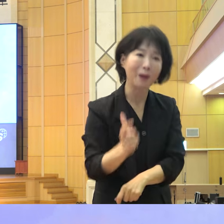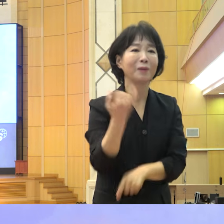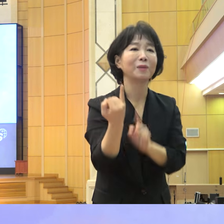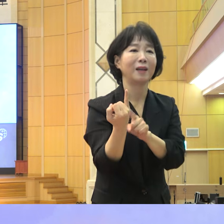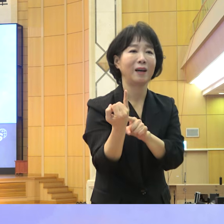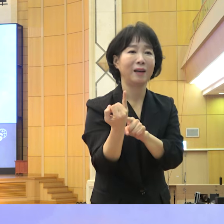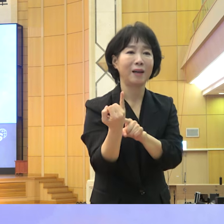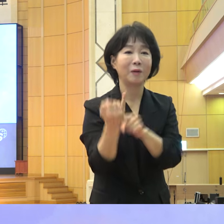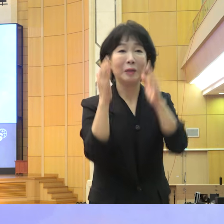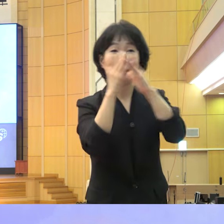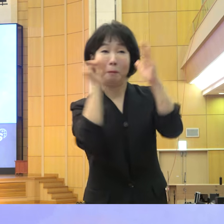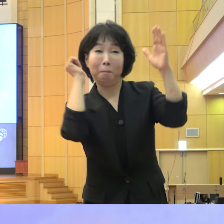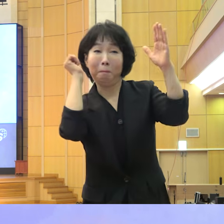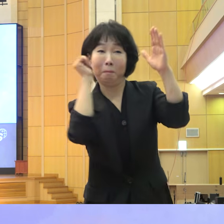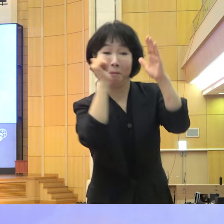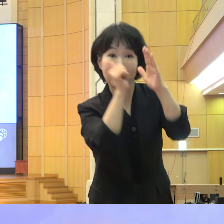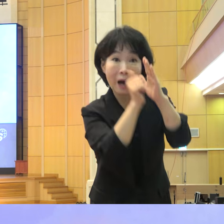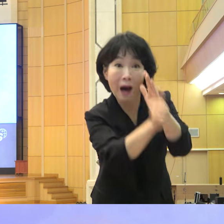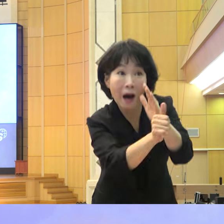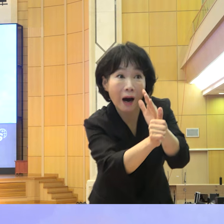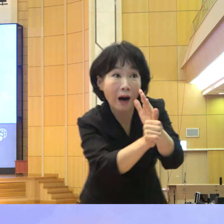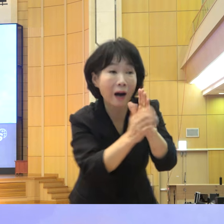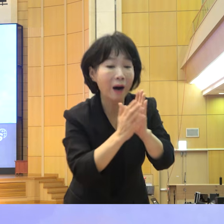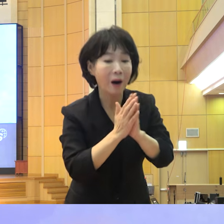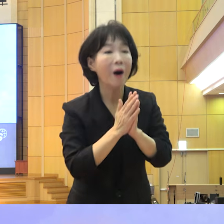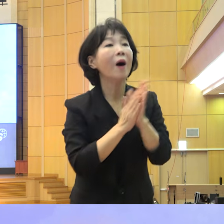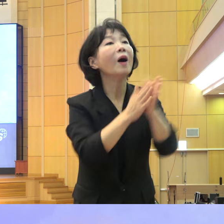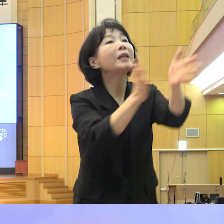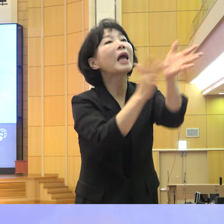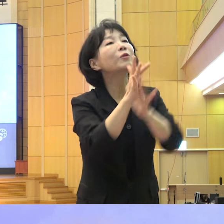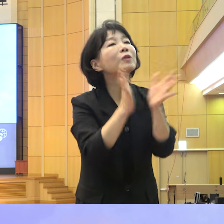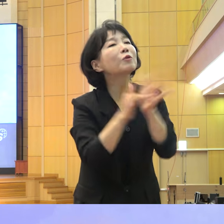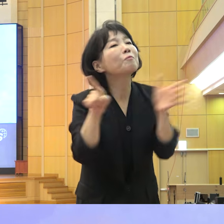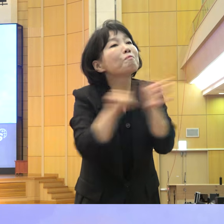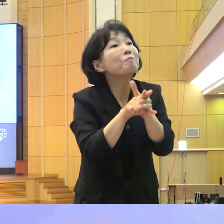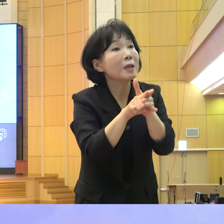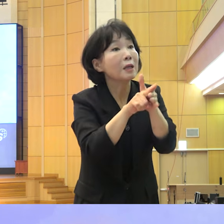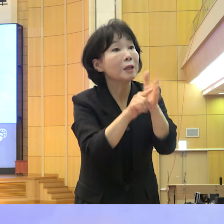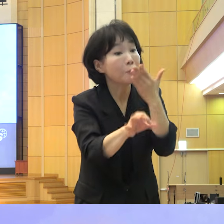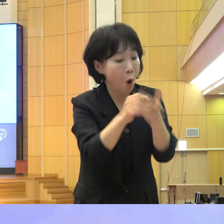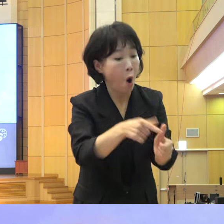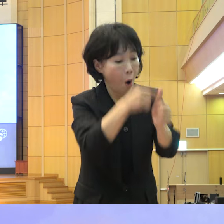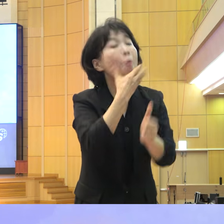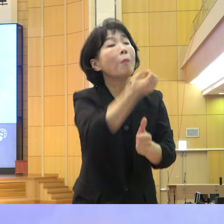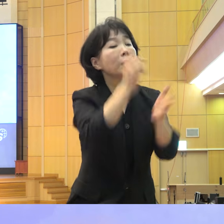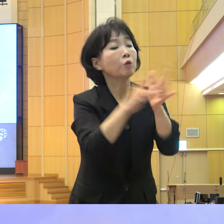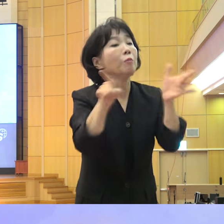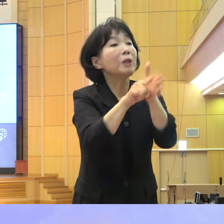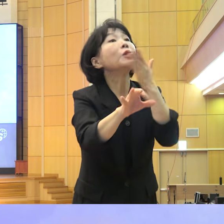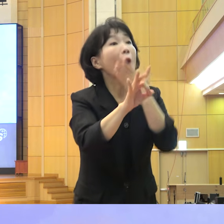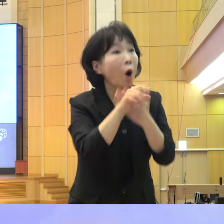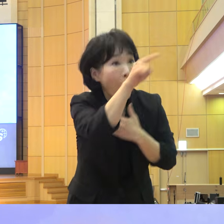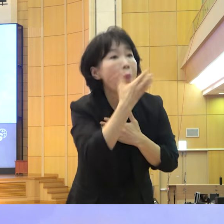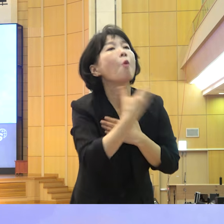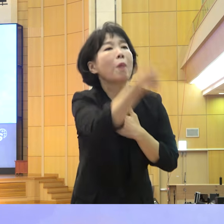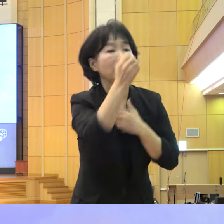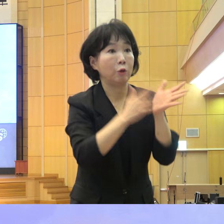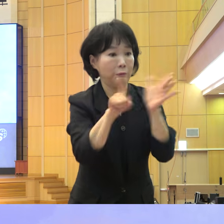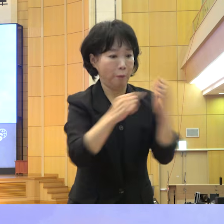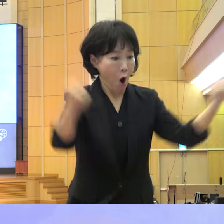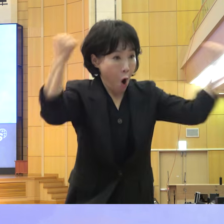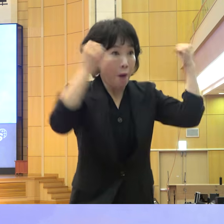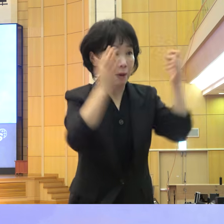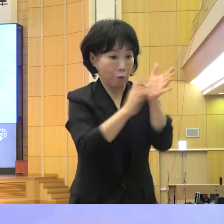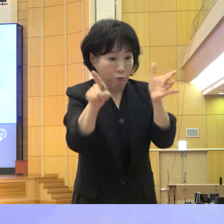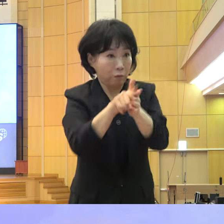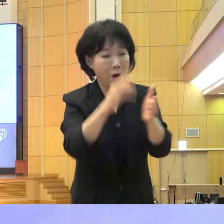그랬더니 한 집에 문을 열려 있길래 대문 열면서 예수 믿으세요, 예수 믿으면 복 받아요, 예수 믿으면은요